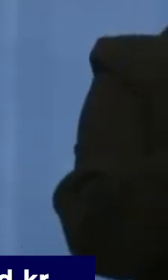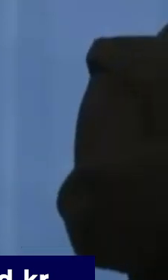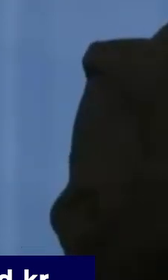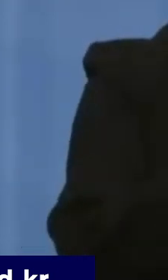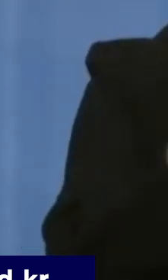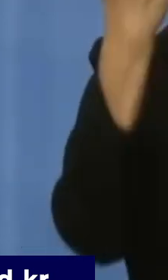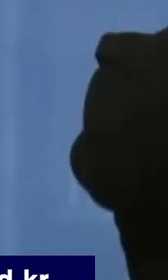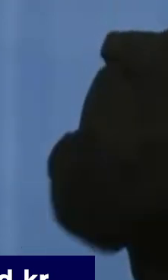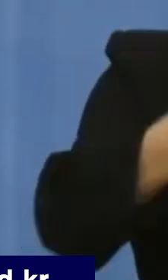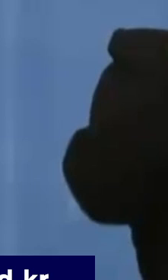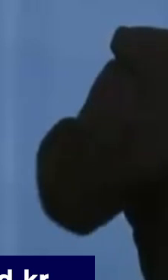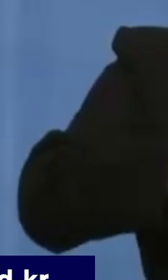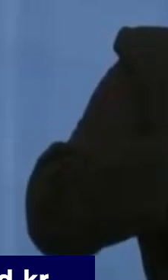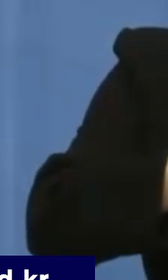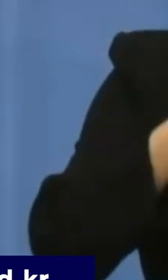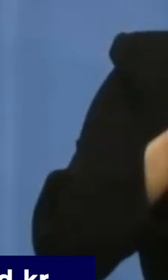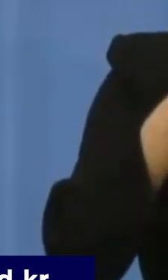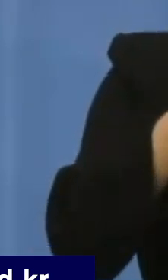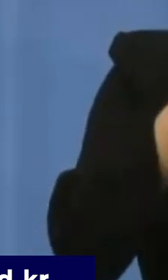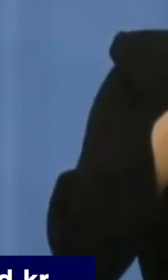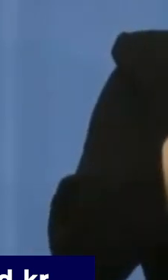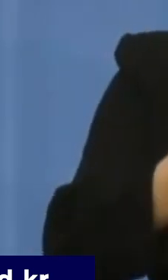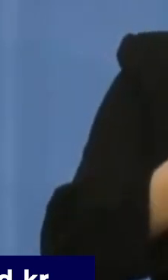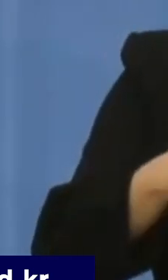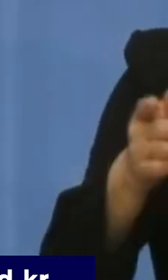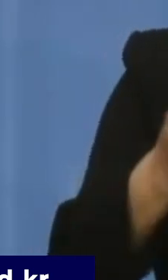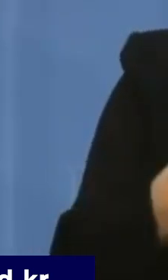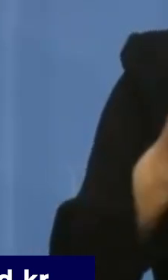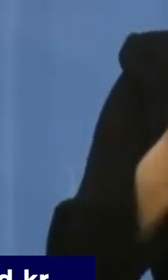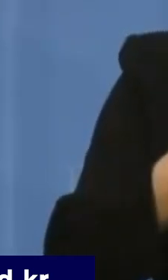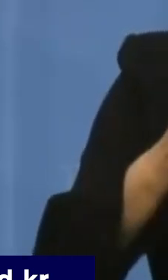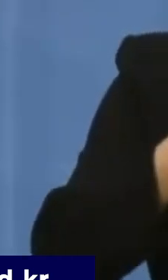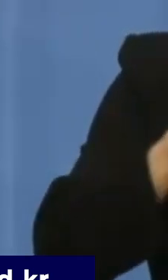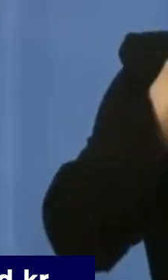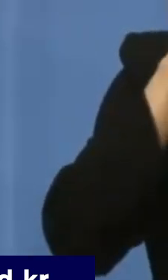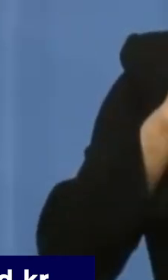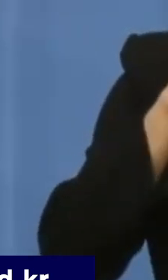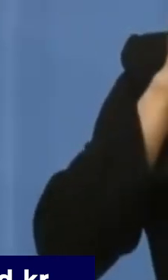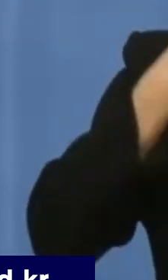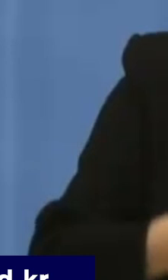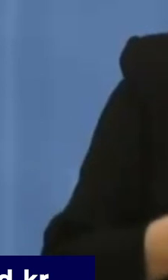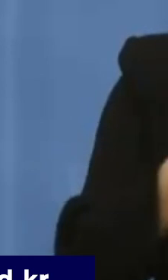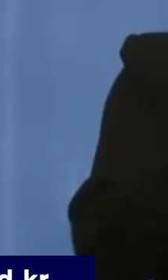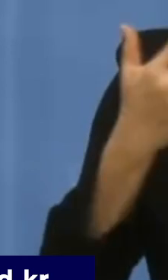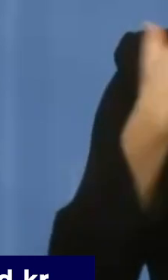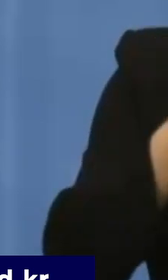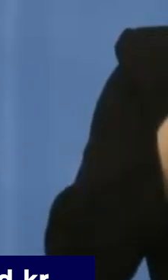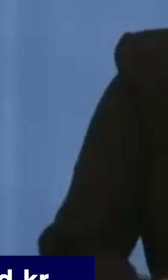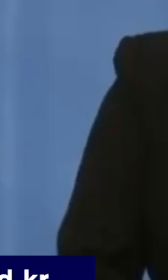정치적, 정략적 이해관계를 우선하며 힘겨루기에 급급한 이유를 이해하기 어렵습니다. 매우